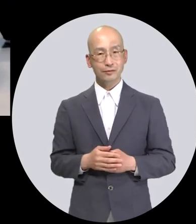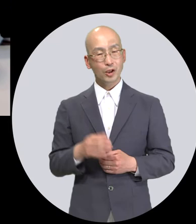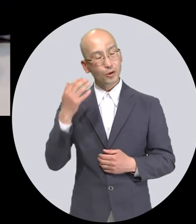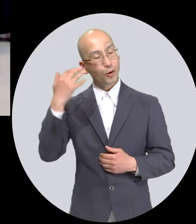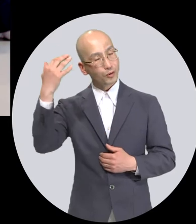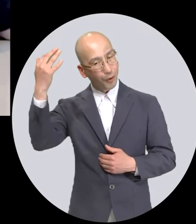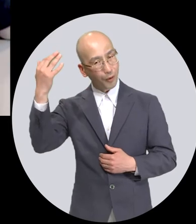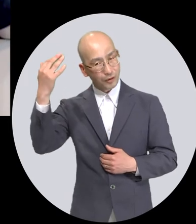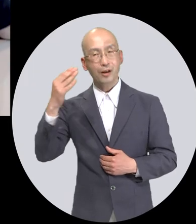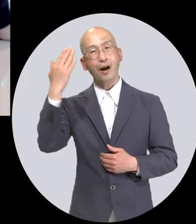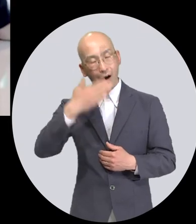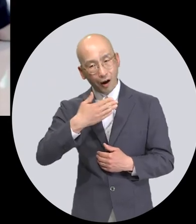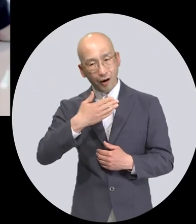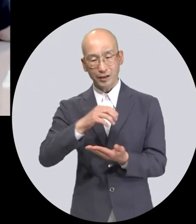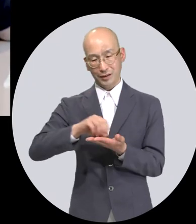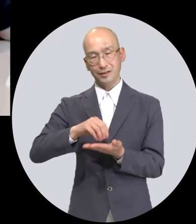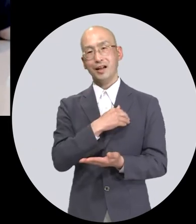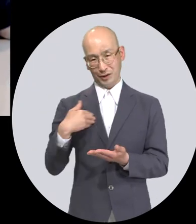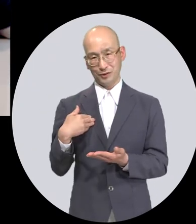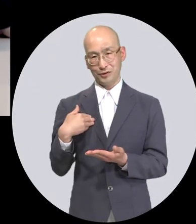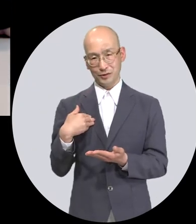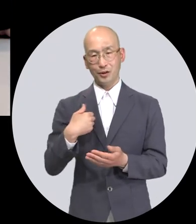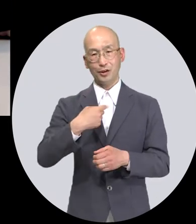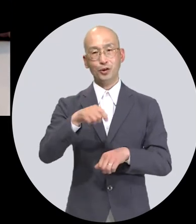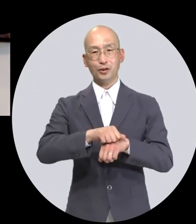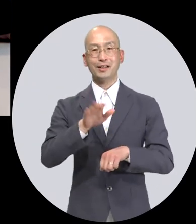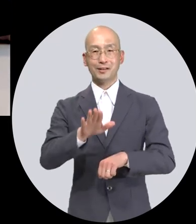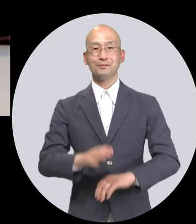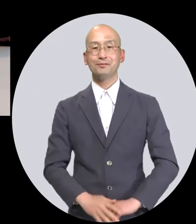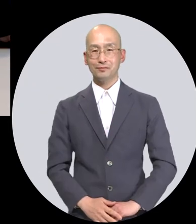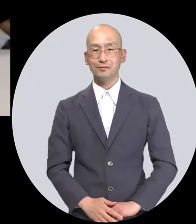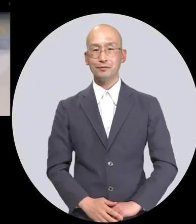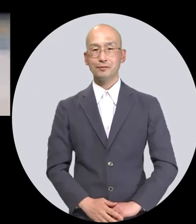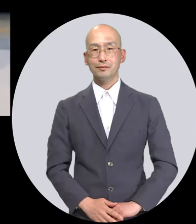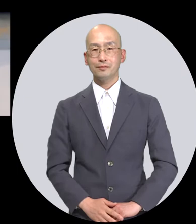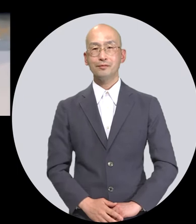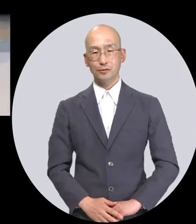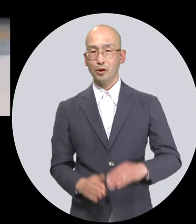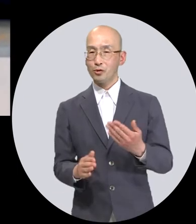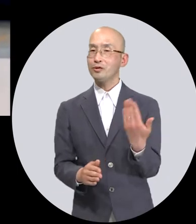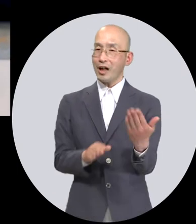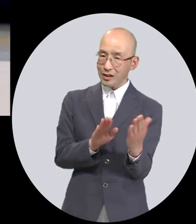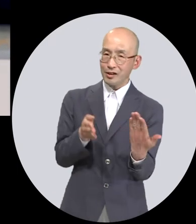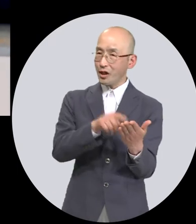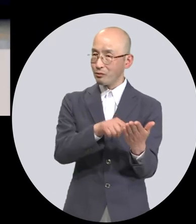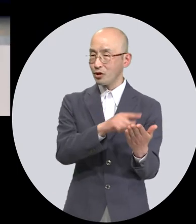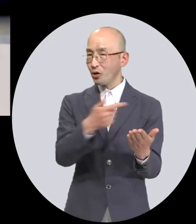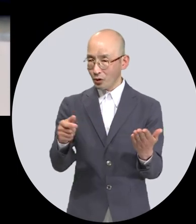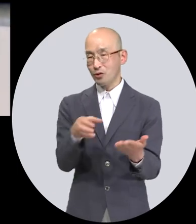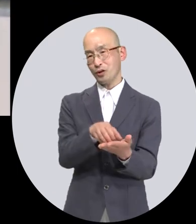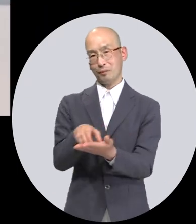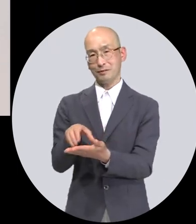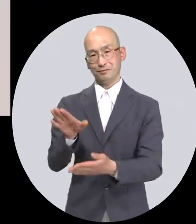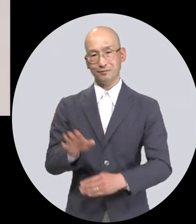て想像したものを書いてもいいようなワークシートです。 はい、 裏にはいろいろな